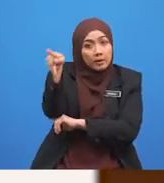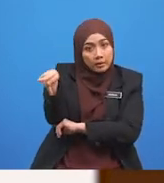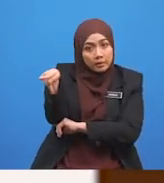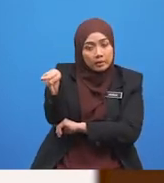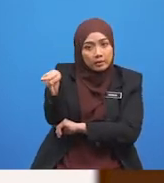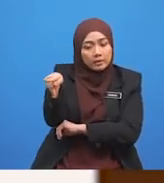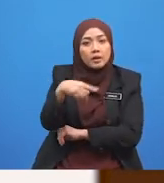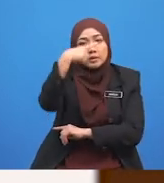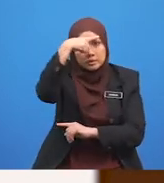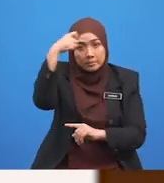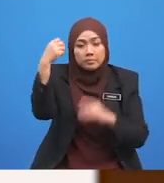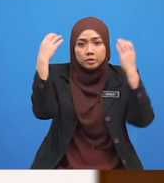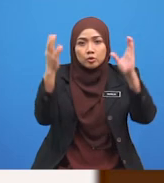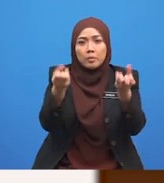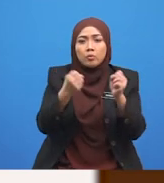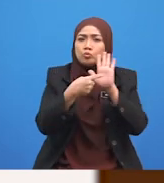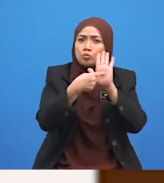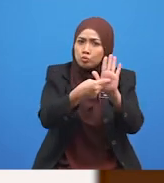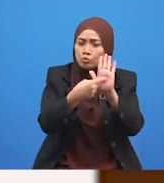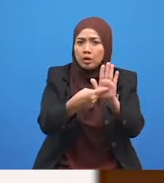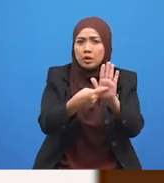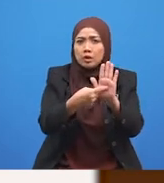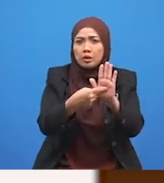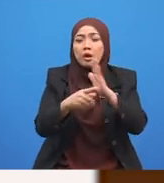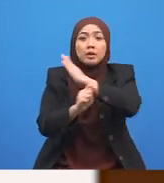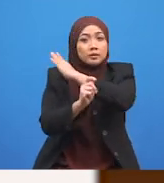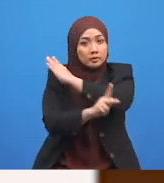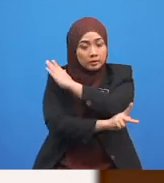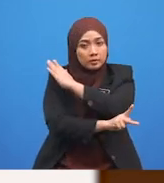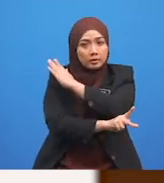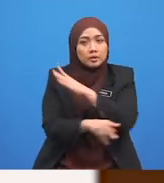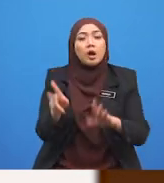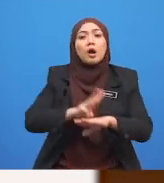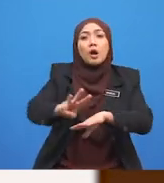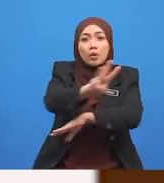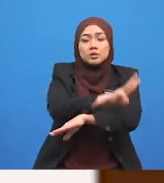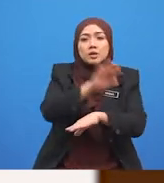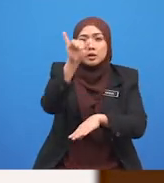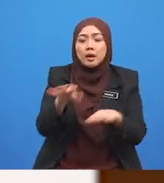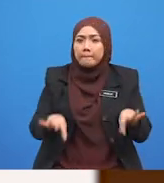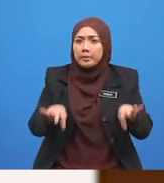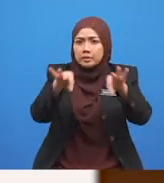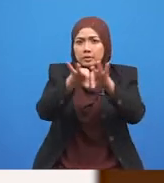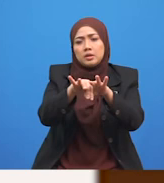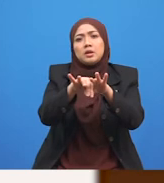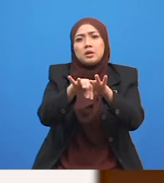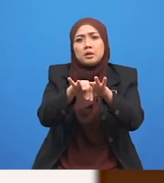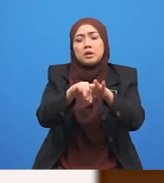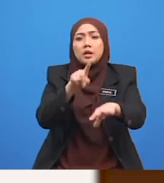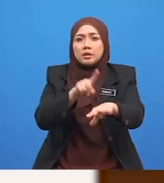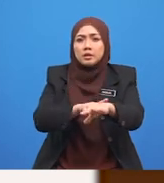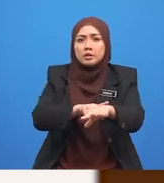bahawa kawasan Tasik Kenyek merupakan kawasan yang penting bagi menjamin ekosistem di